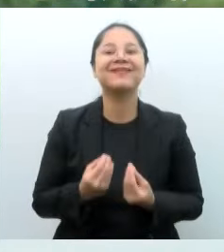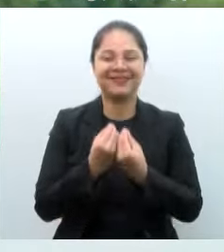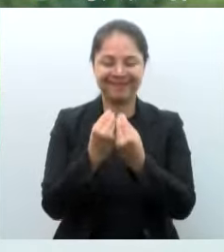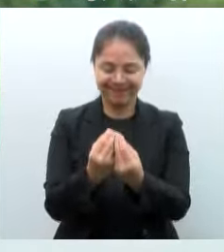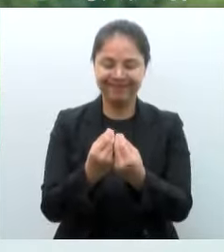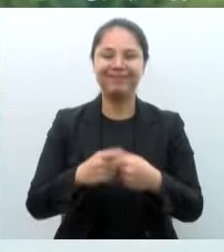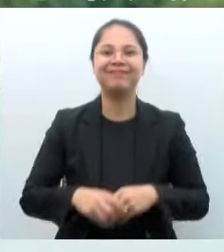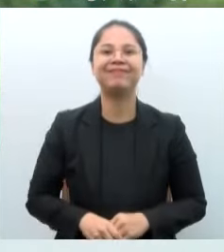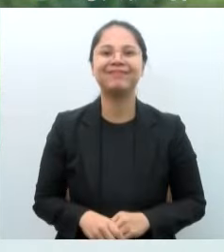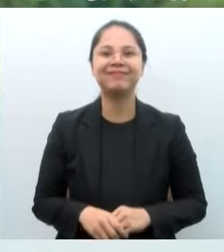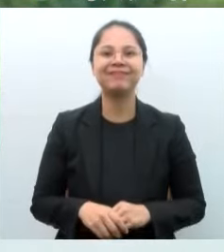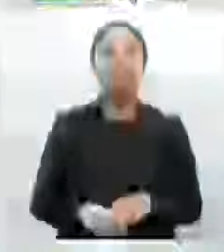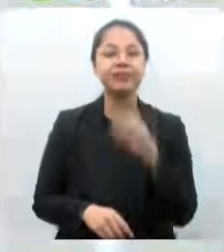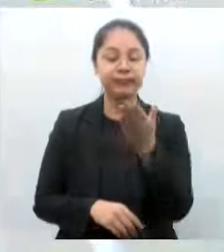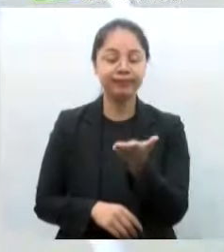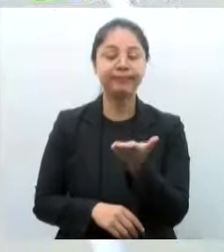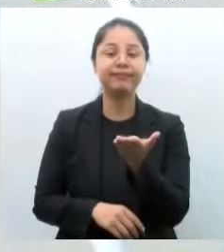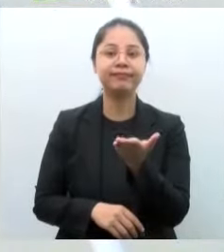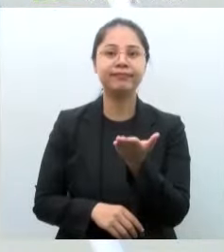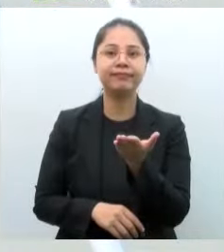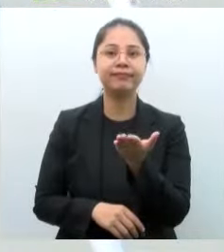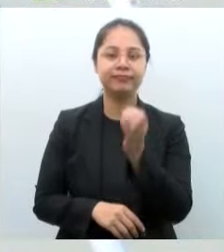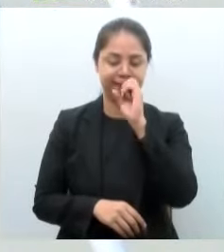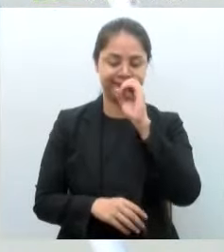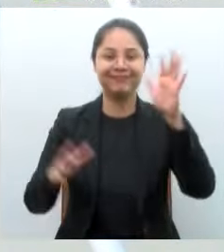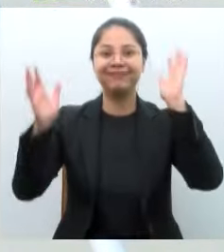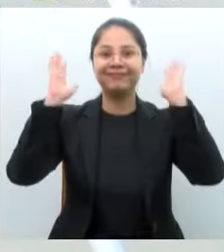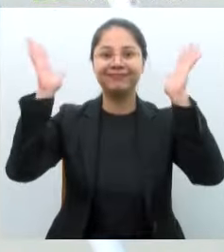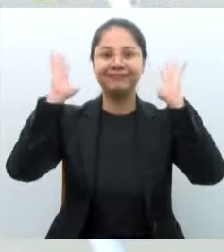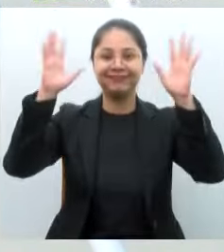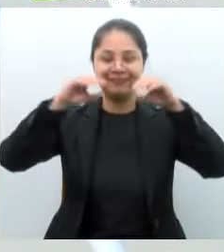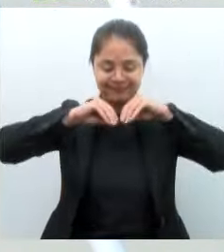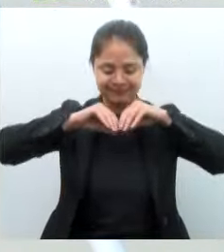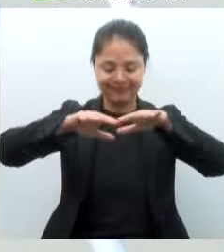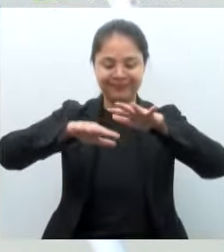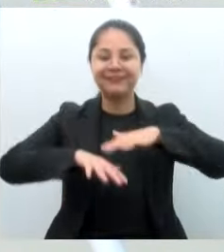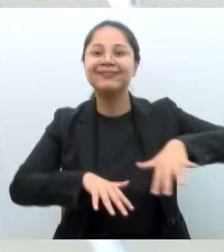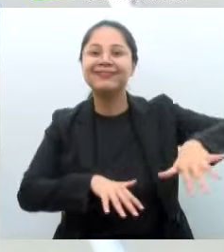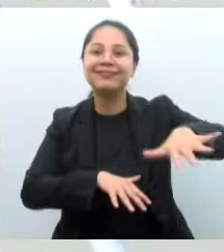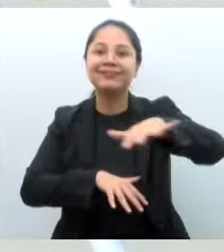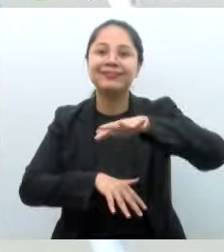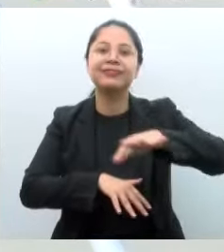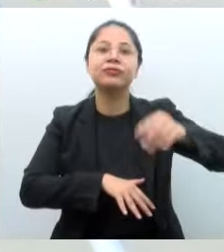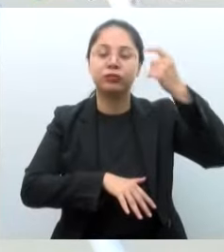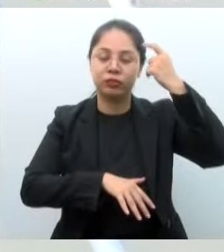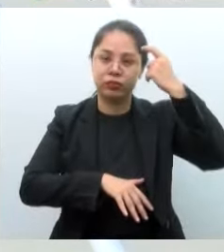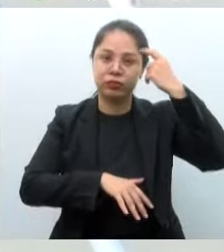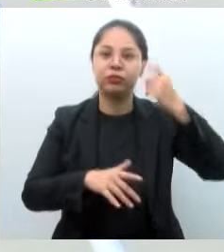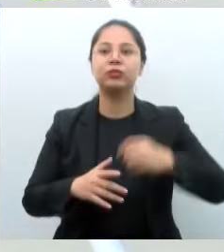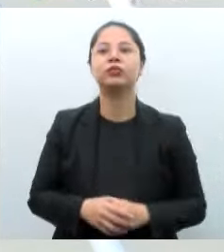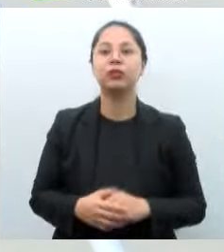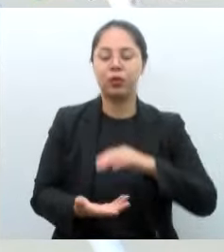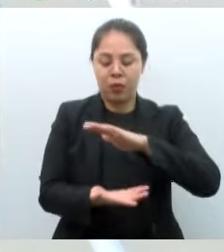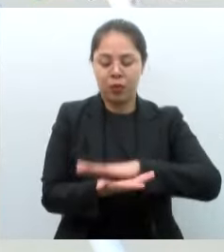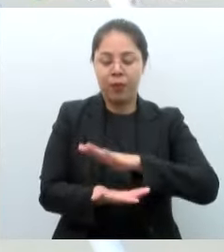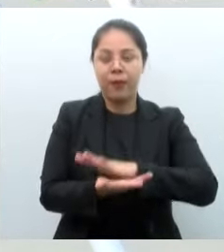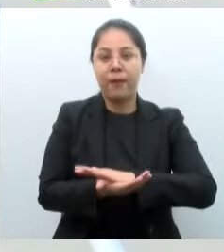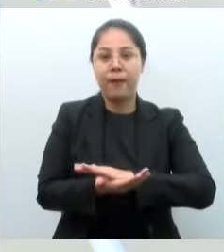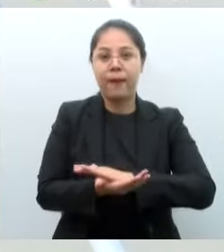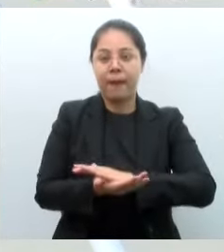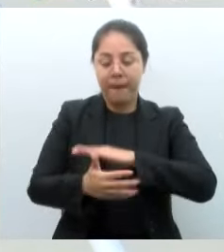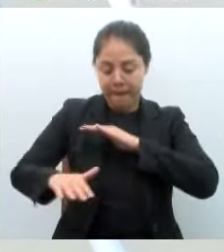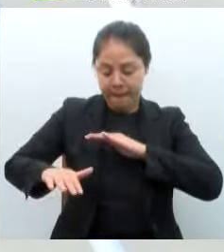อนนะครับอันนี้ก็ขอสื่อสารประชาสัมพันธ์มาทางผู้อำนวยการสำนักงานเขตพื้นที่นะครับแล้วก็ท่านผู้อำนวยการโรงเรียนรวมถึง